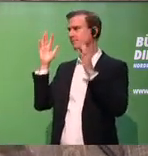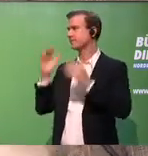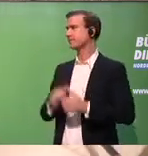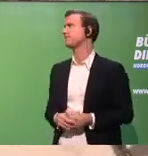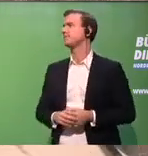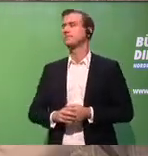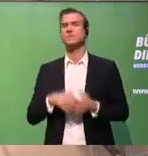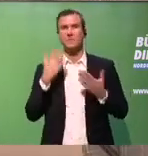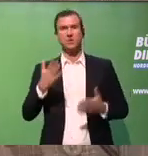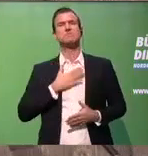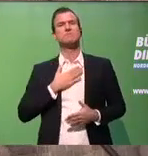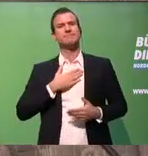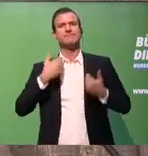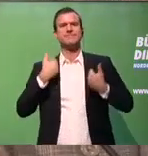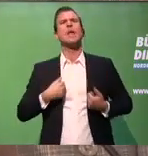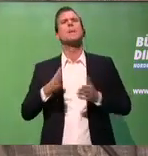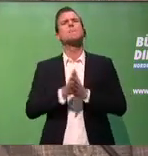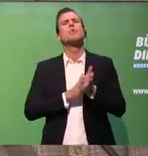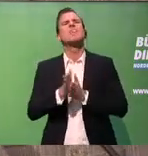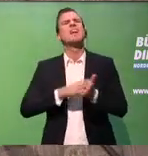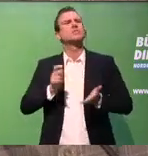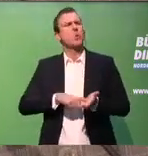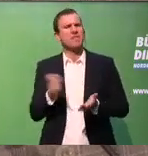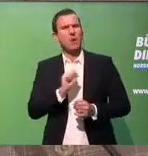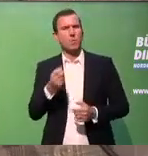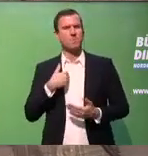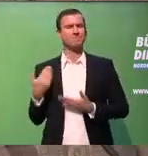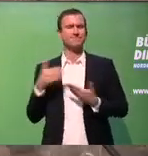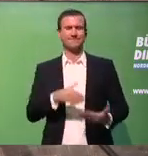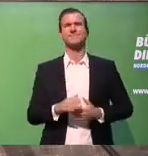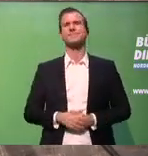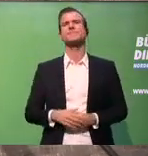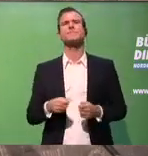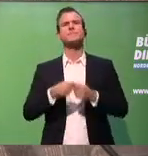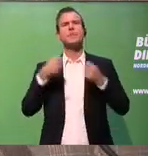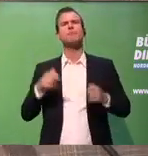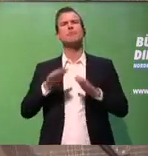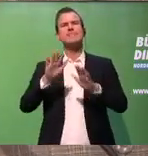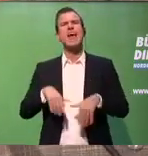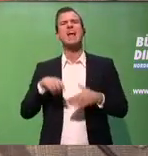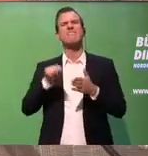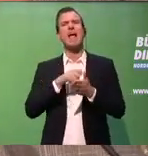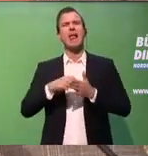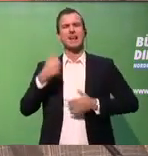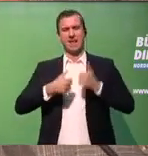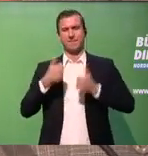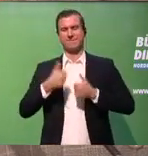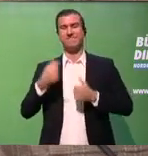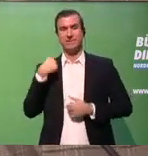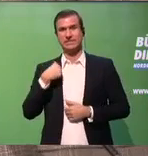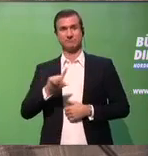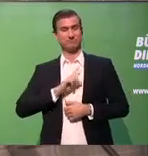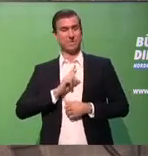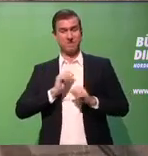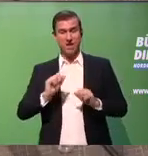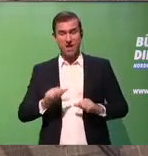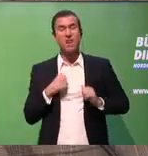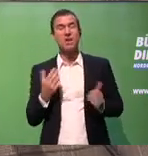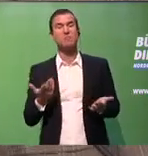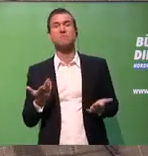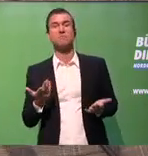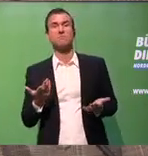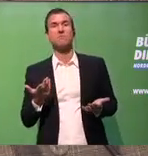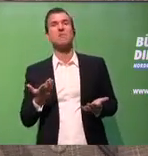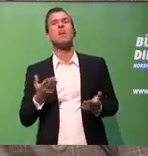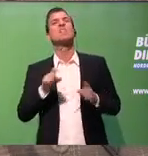So viel zu meiner ursprünglichen Motivation. Im Bundestagswahlkampf habe ich dann erlebt, dass das